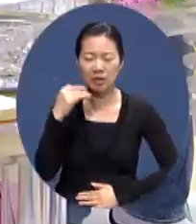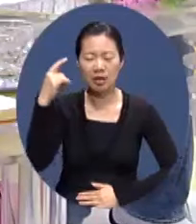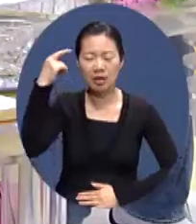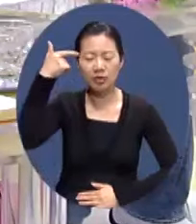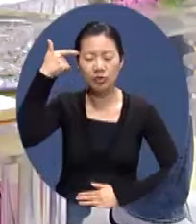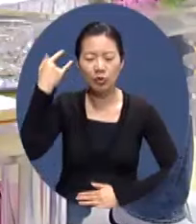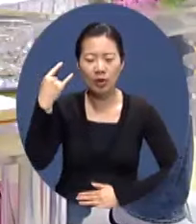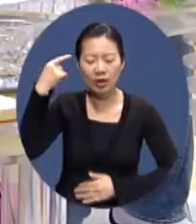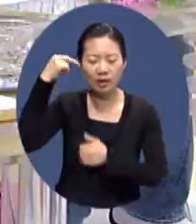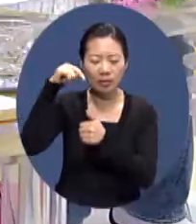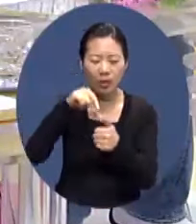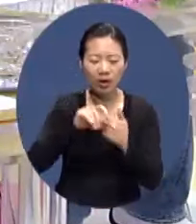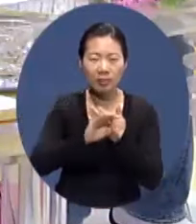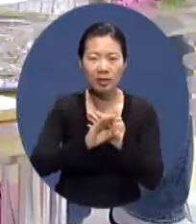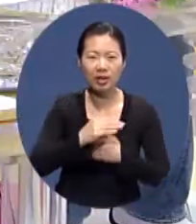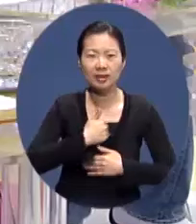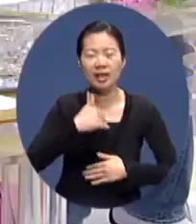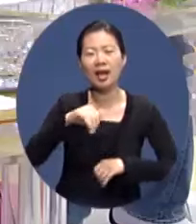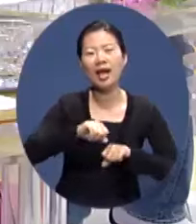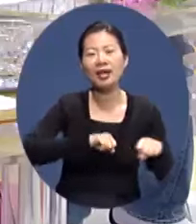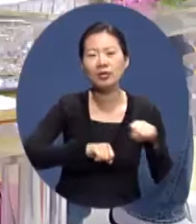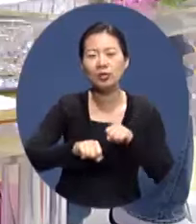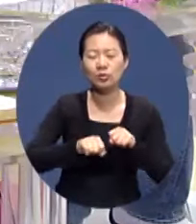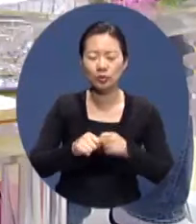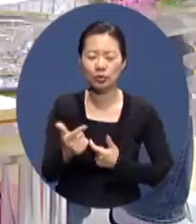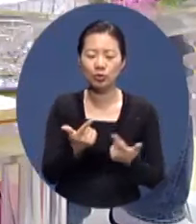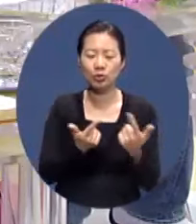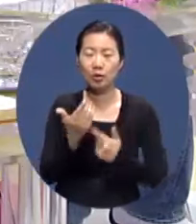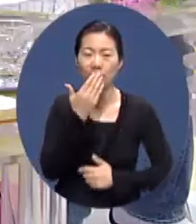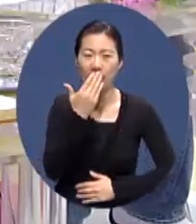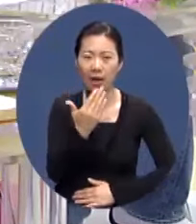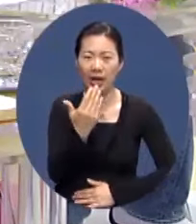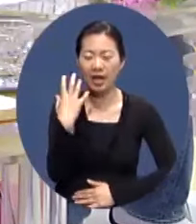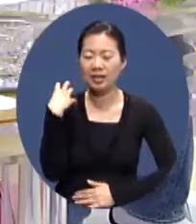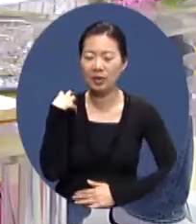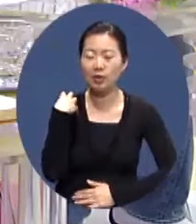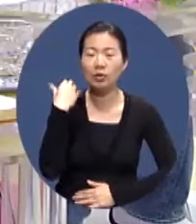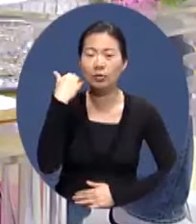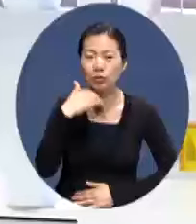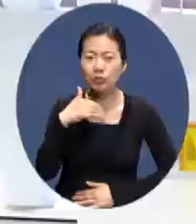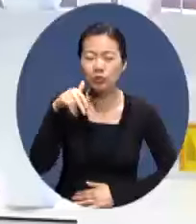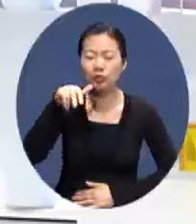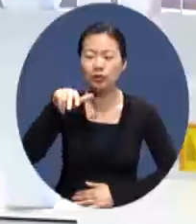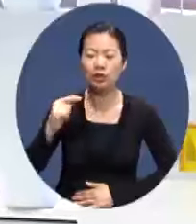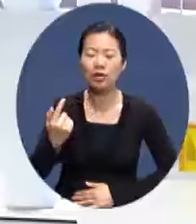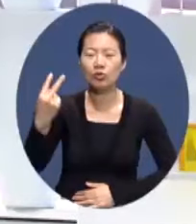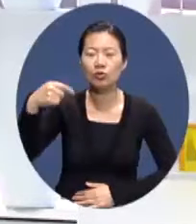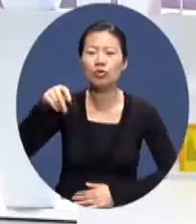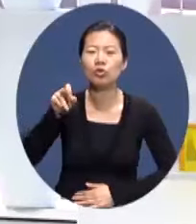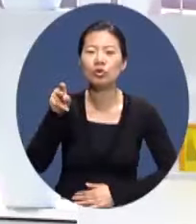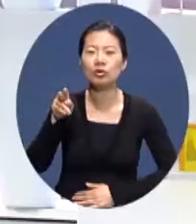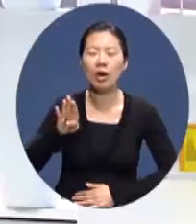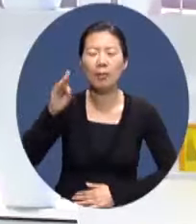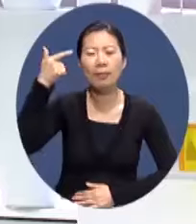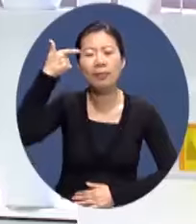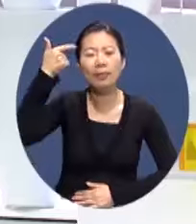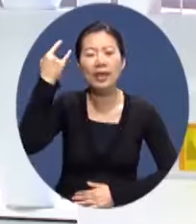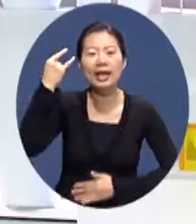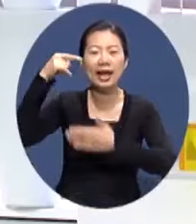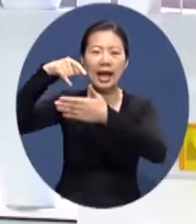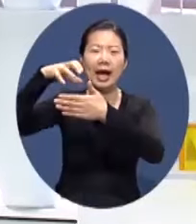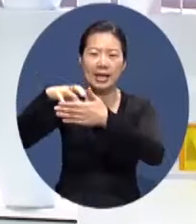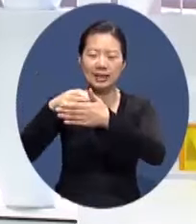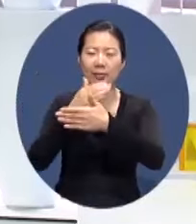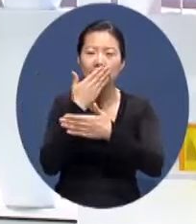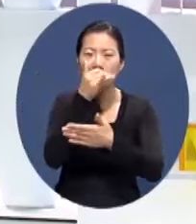따라서 자기 행동을 좀 조절해 볼 수 있게끔 도와주는 영역이 전두엽이라는 기능인데 그러니까 이제 주의산만한 아이들 이 부분이 이제 조금